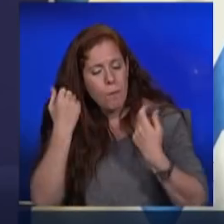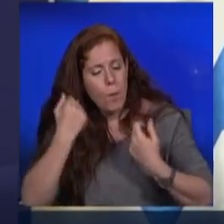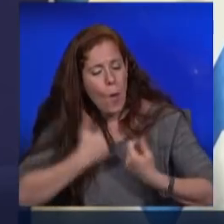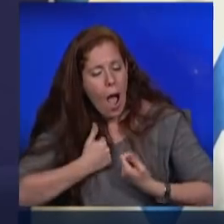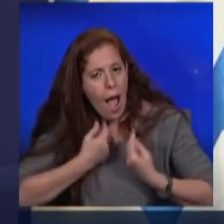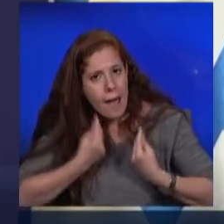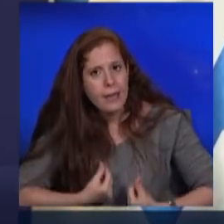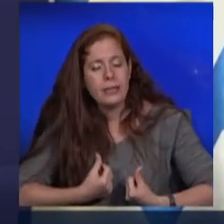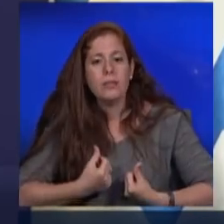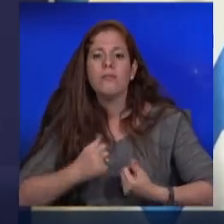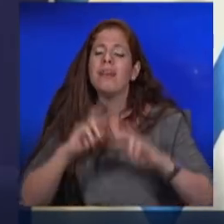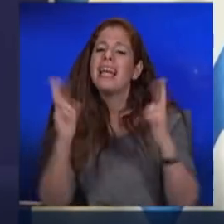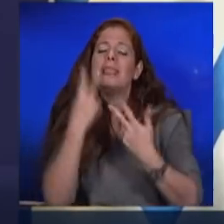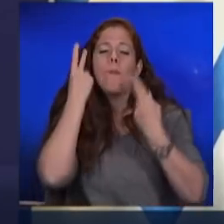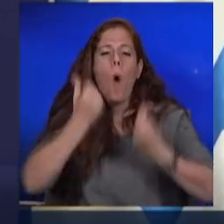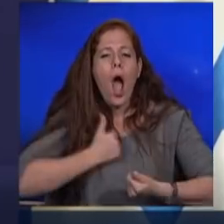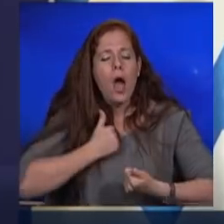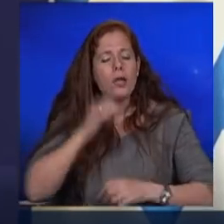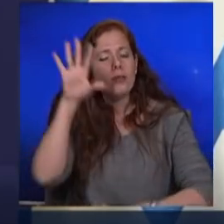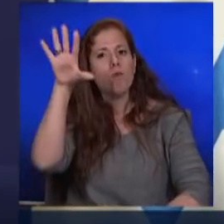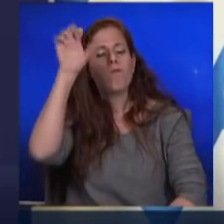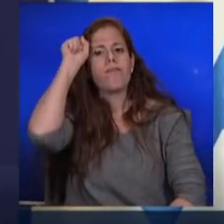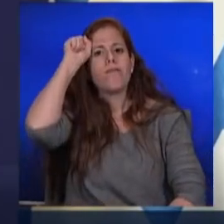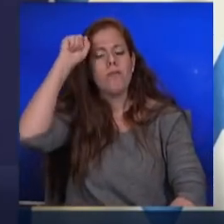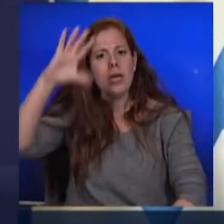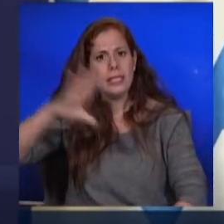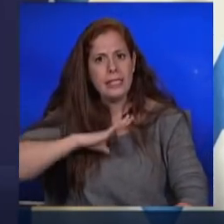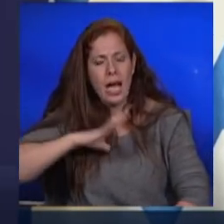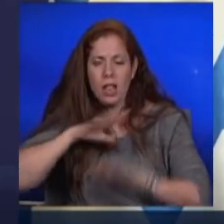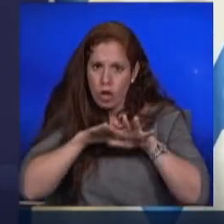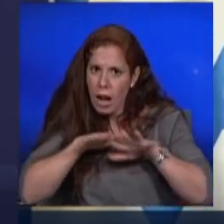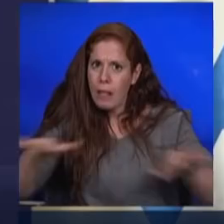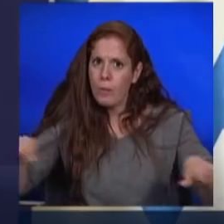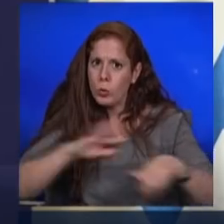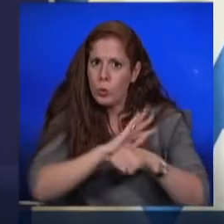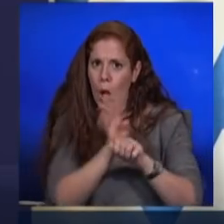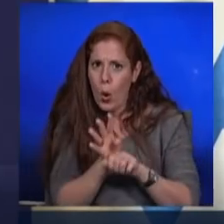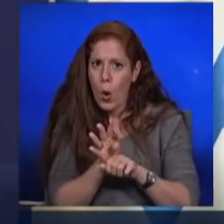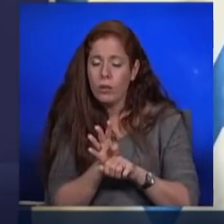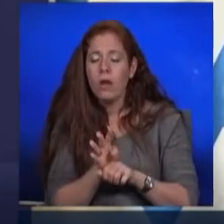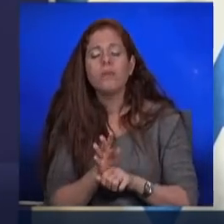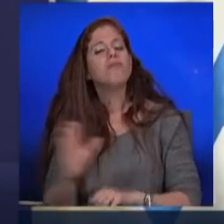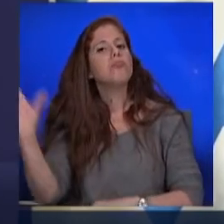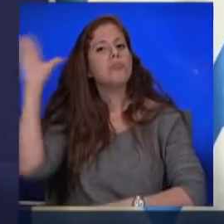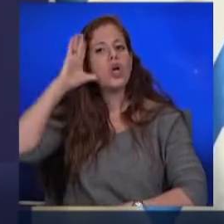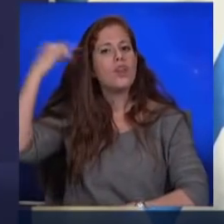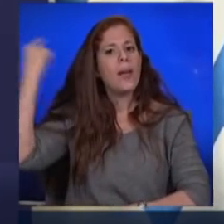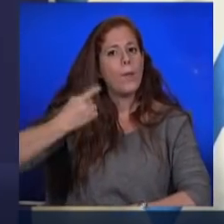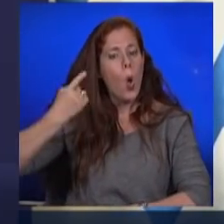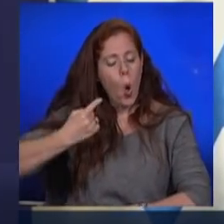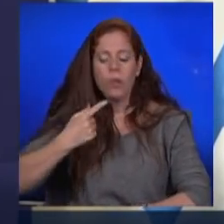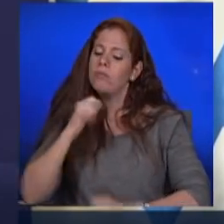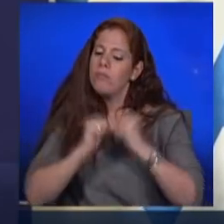החרדי מפנים היטב את הסכנה של התפשטות הקורונה. הוא נשמע להוראות, הוא מתנהג